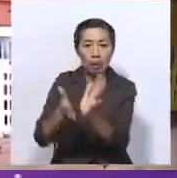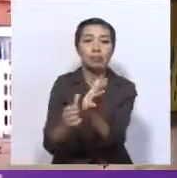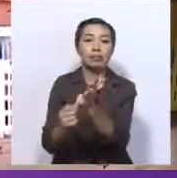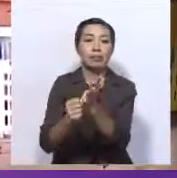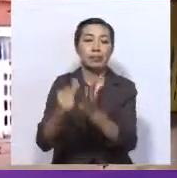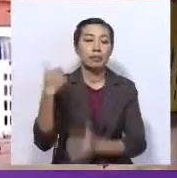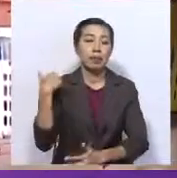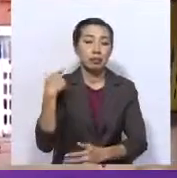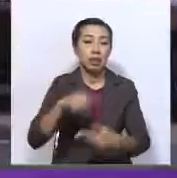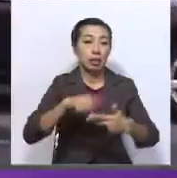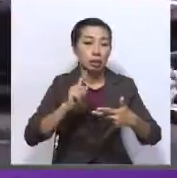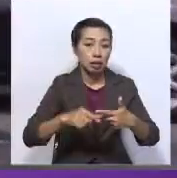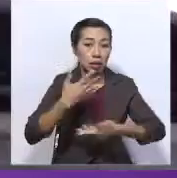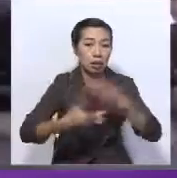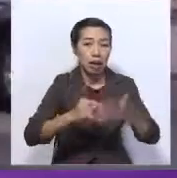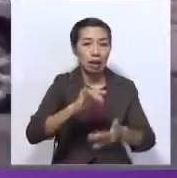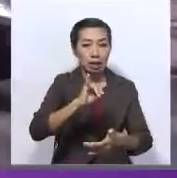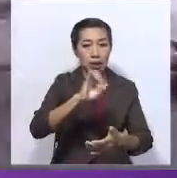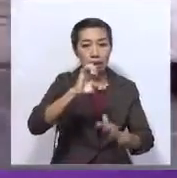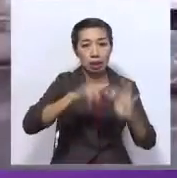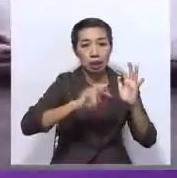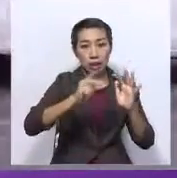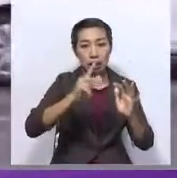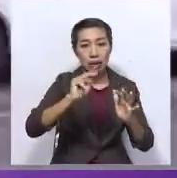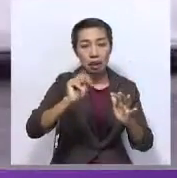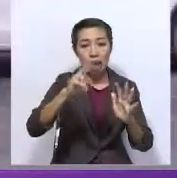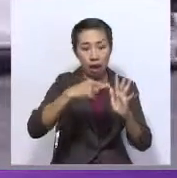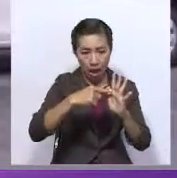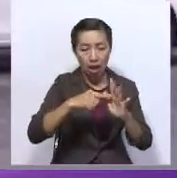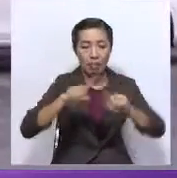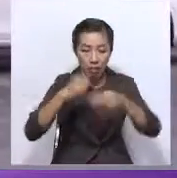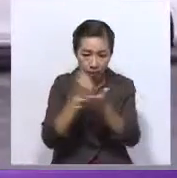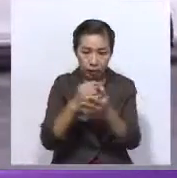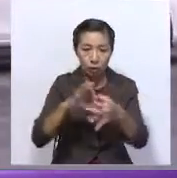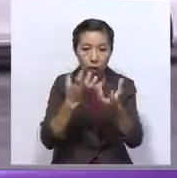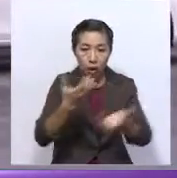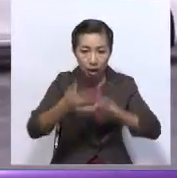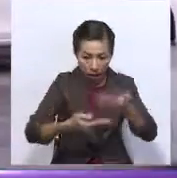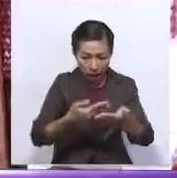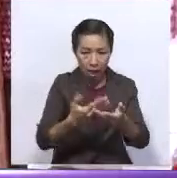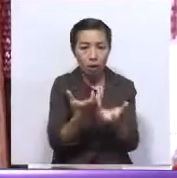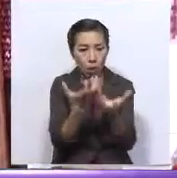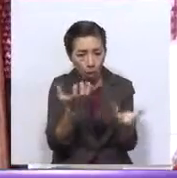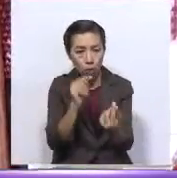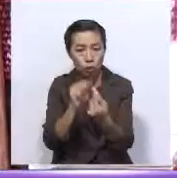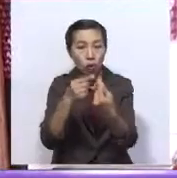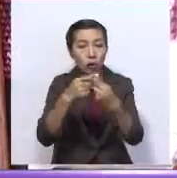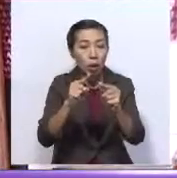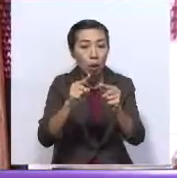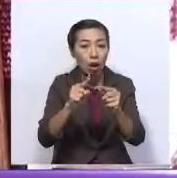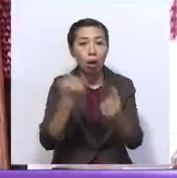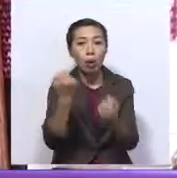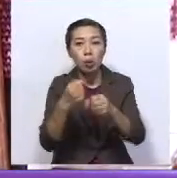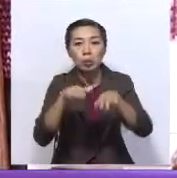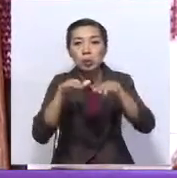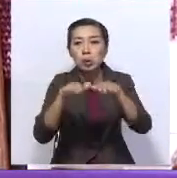ไขค่ะและอีกที่นึงก็คือตลาดยิ่งนรามีใบอนุญาตทำการพาณิชย์สินค้าถูกต้องแต่ว่าโครงสร้างไม่มีที่จอดร